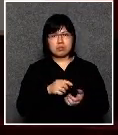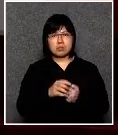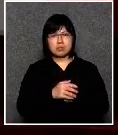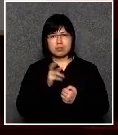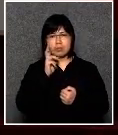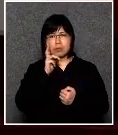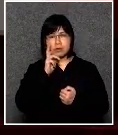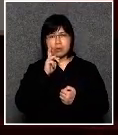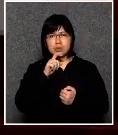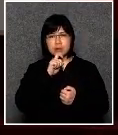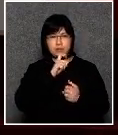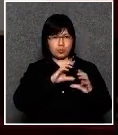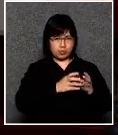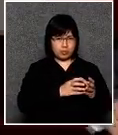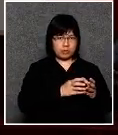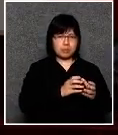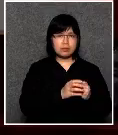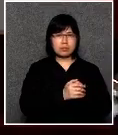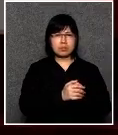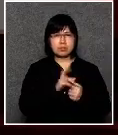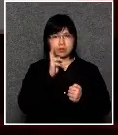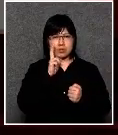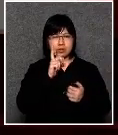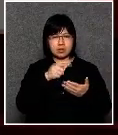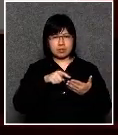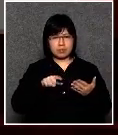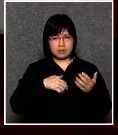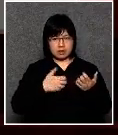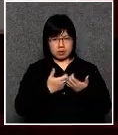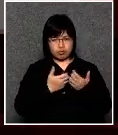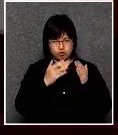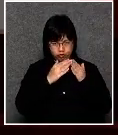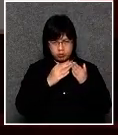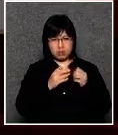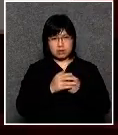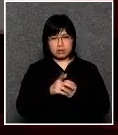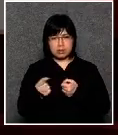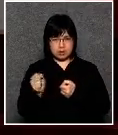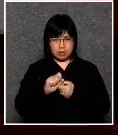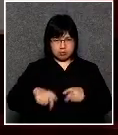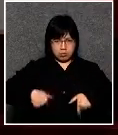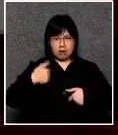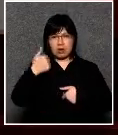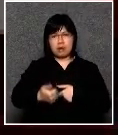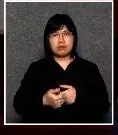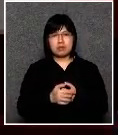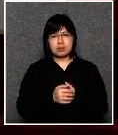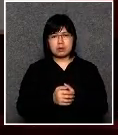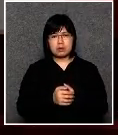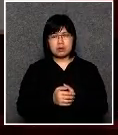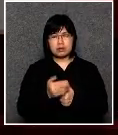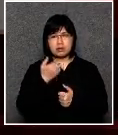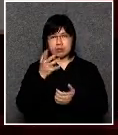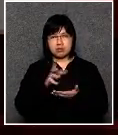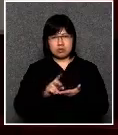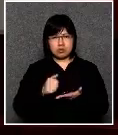例如有一啲部門，例如審計署，其實你仲應該即係增加啲開支，係嘛？申訴專員公署